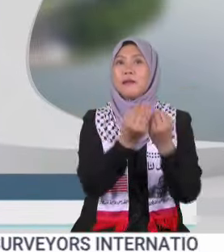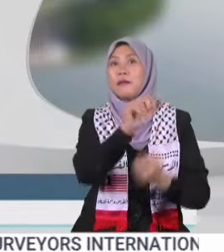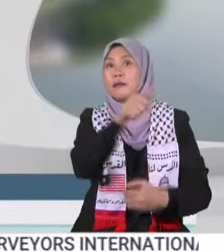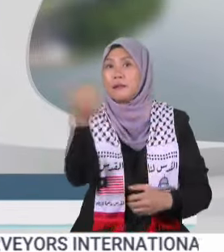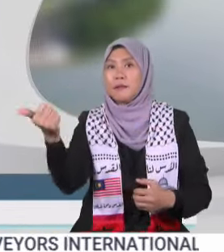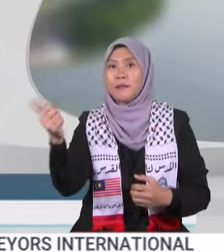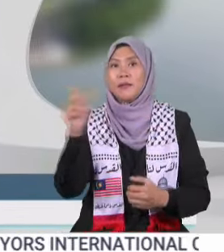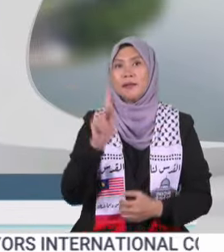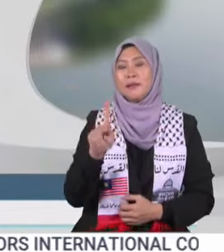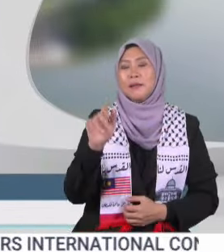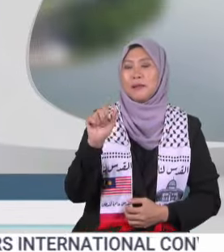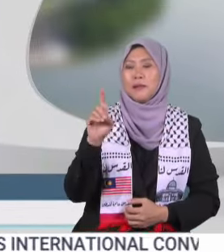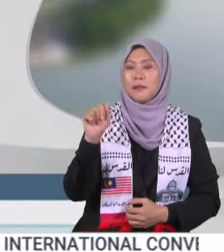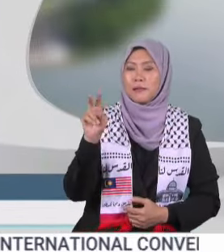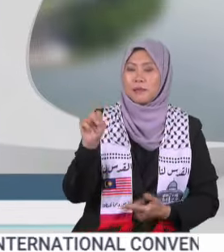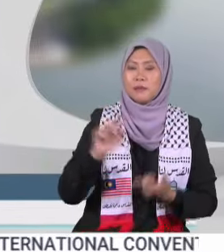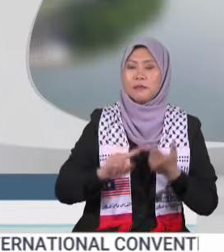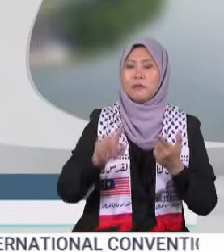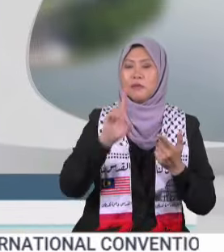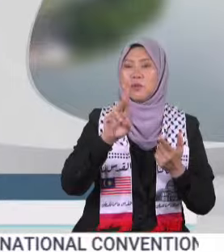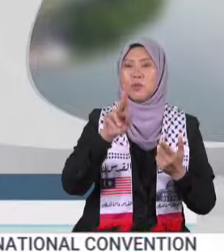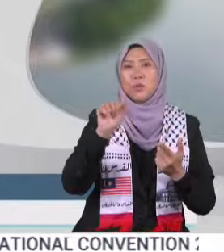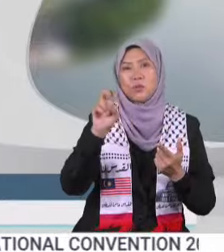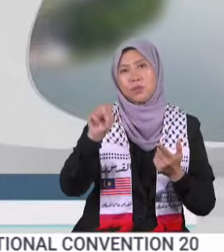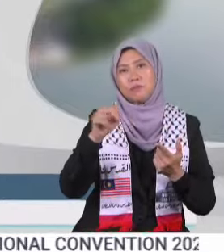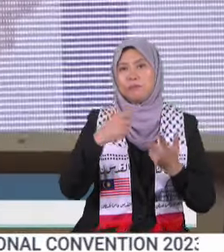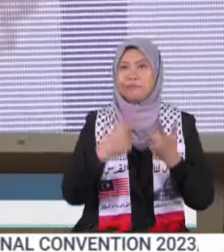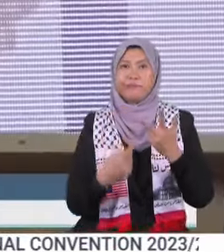antaranya kadazan Dusun dan